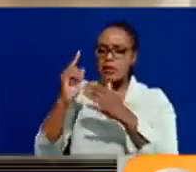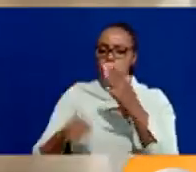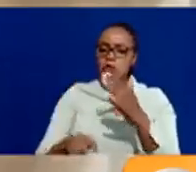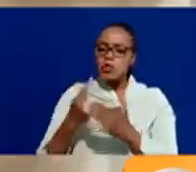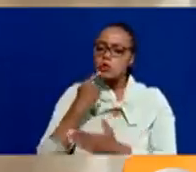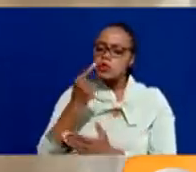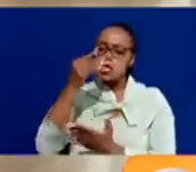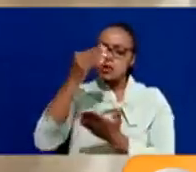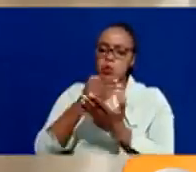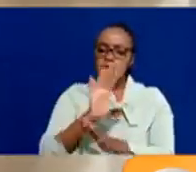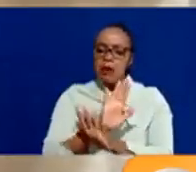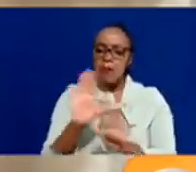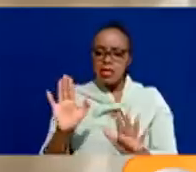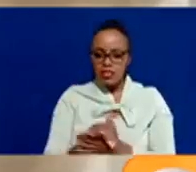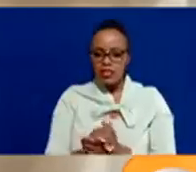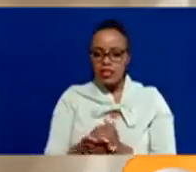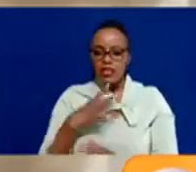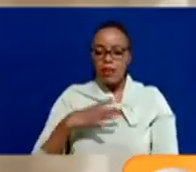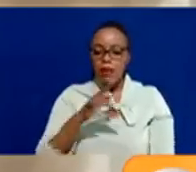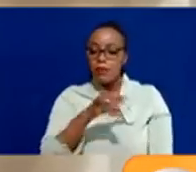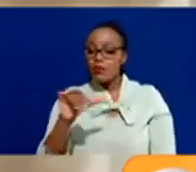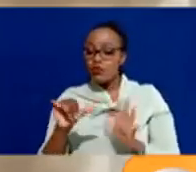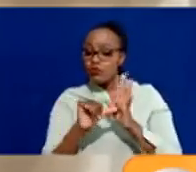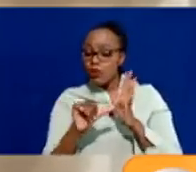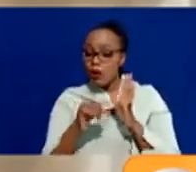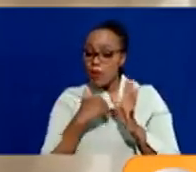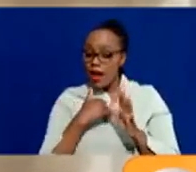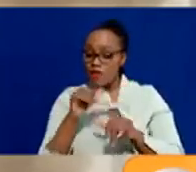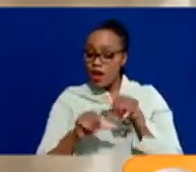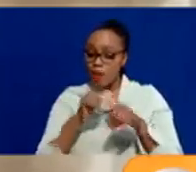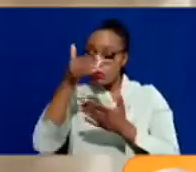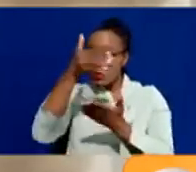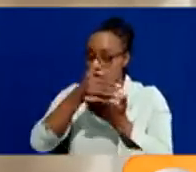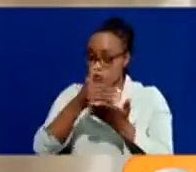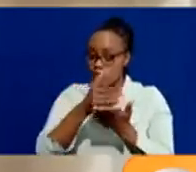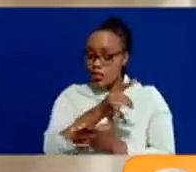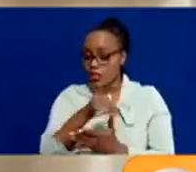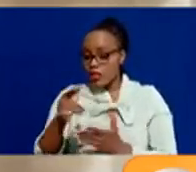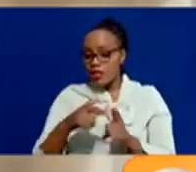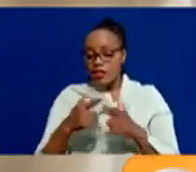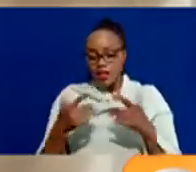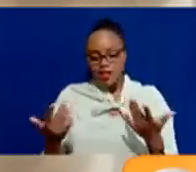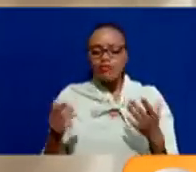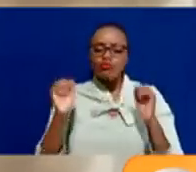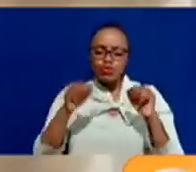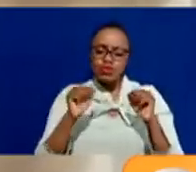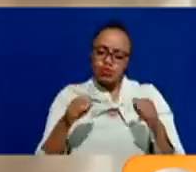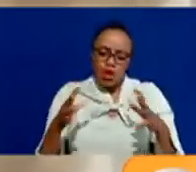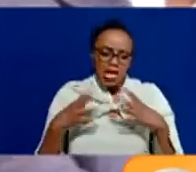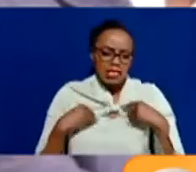kuongeaga ukweli. Wale ambaye wako na shida na mambo ya ukweli, muzoe naibu wenu wa rais